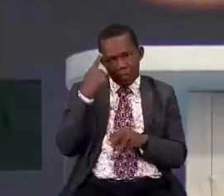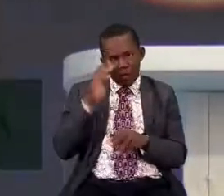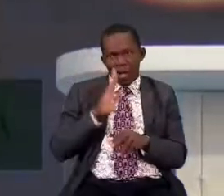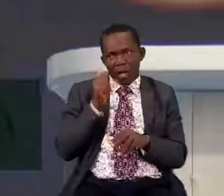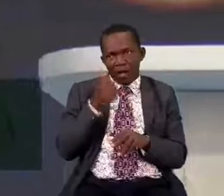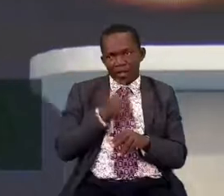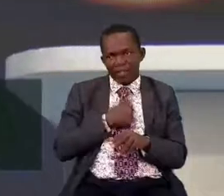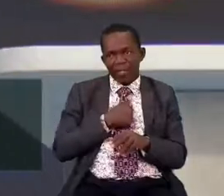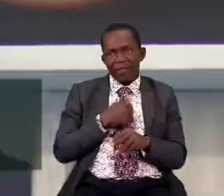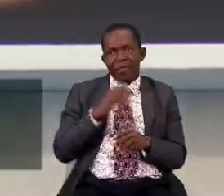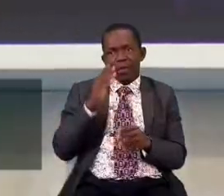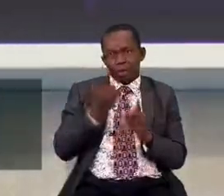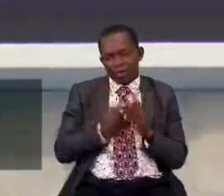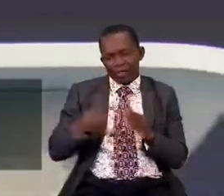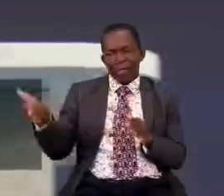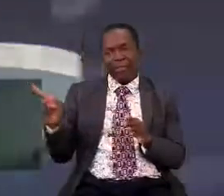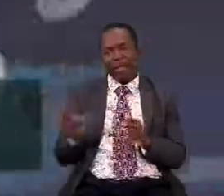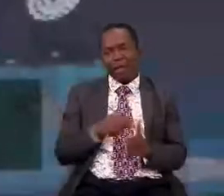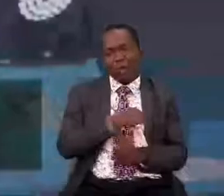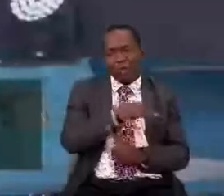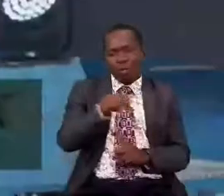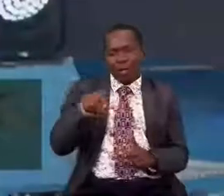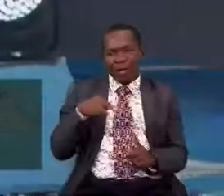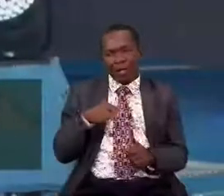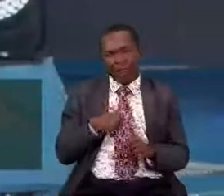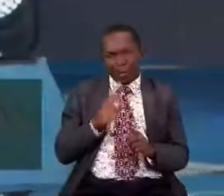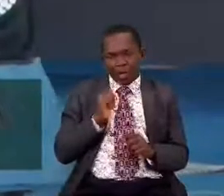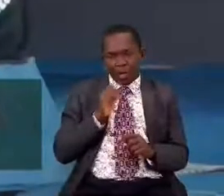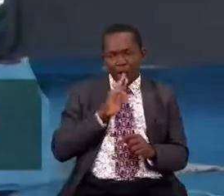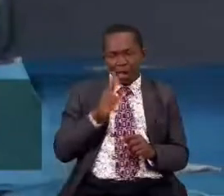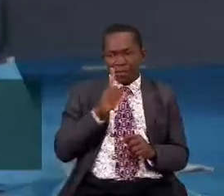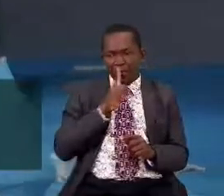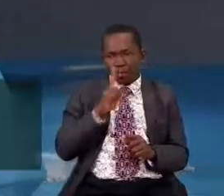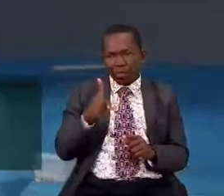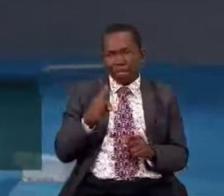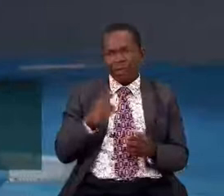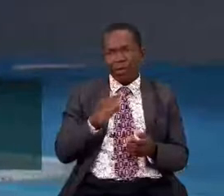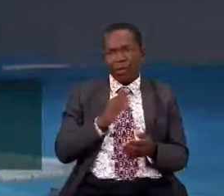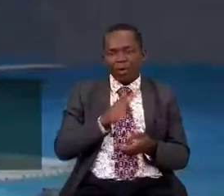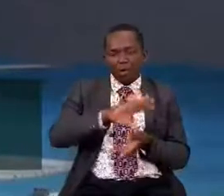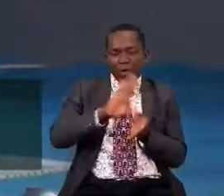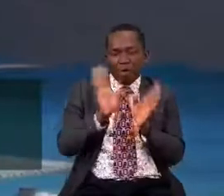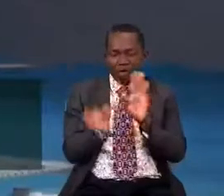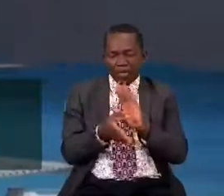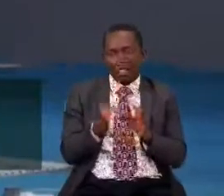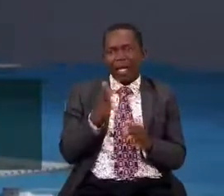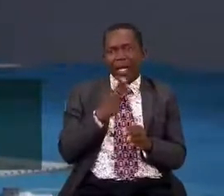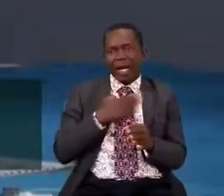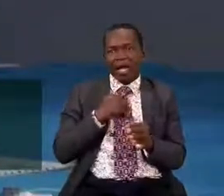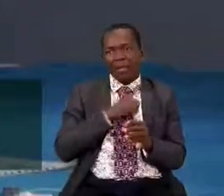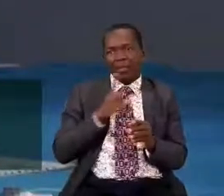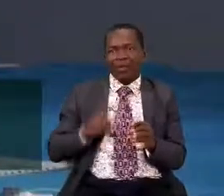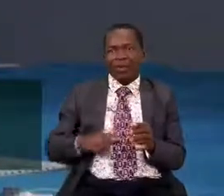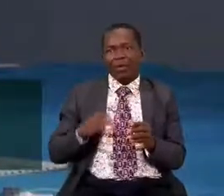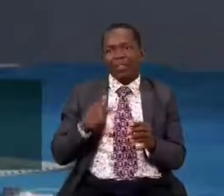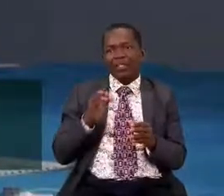véritablement convertis et Dieu lui-même définit là où il veut que nous soyons et ce qu'il veut